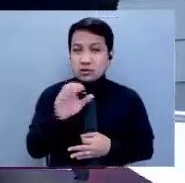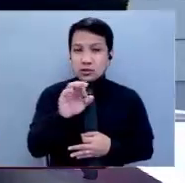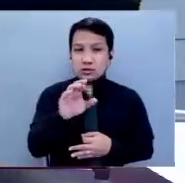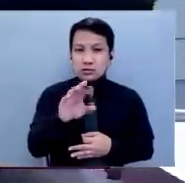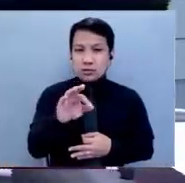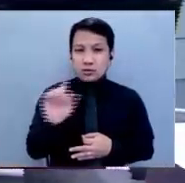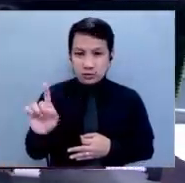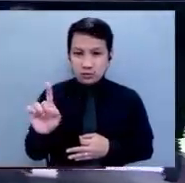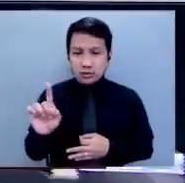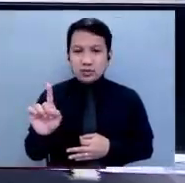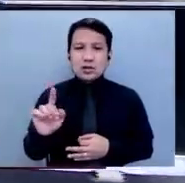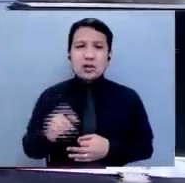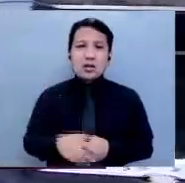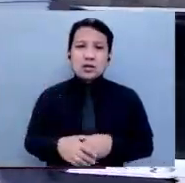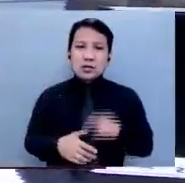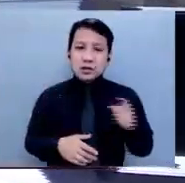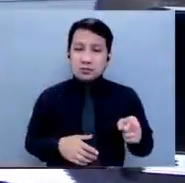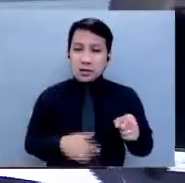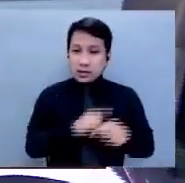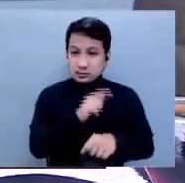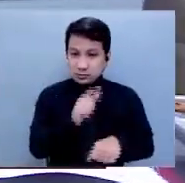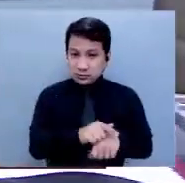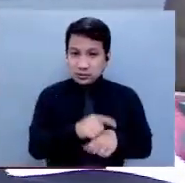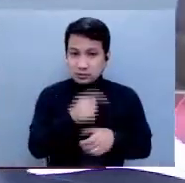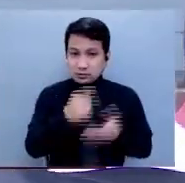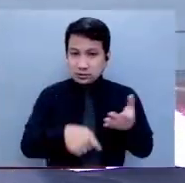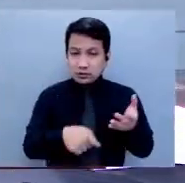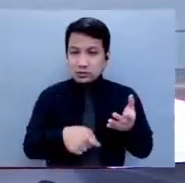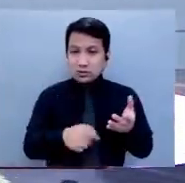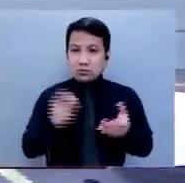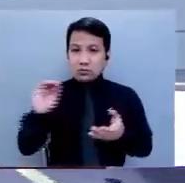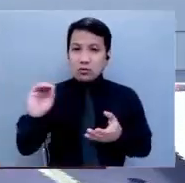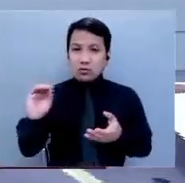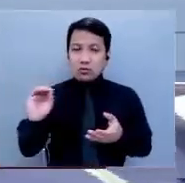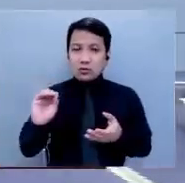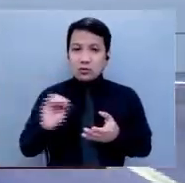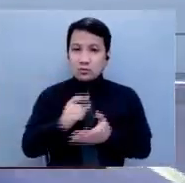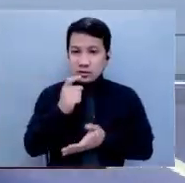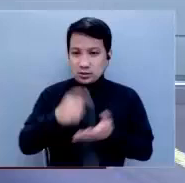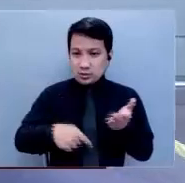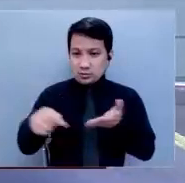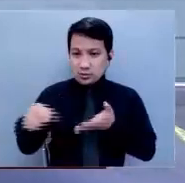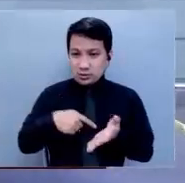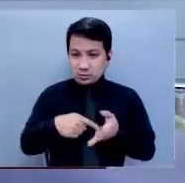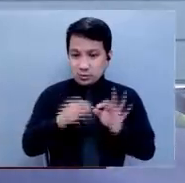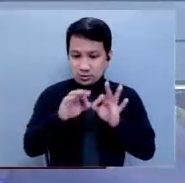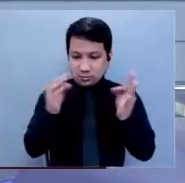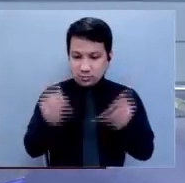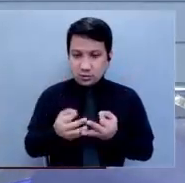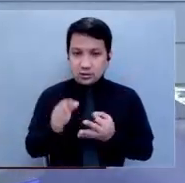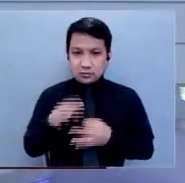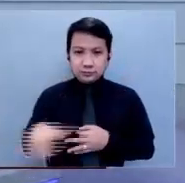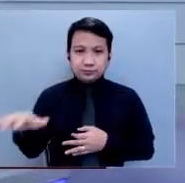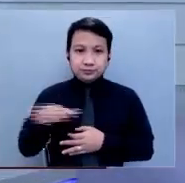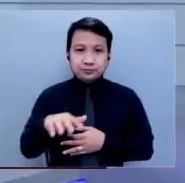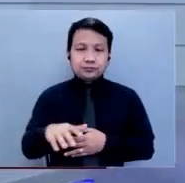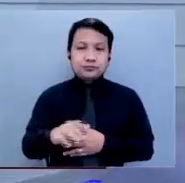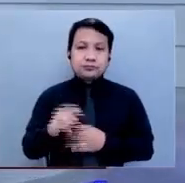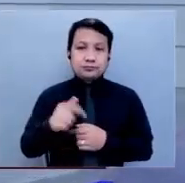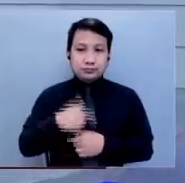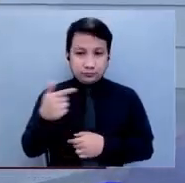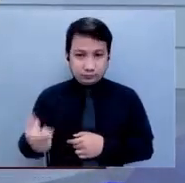1991. Ang estate tax po ay ang inheritance tax o yung buwis na binabayar ng isang pamilya para sa mga mamanahin